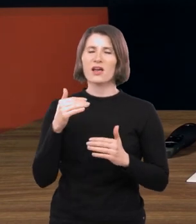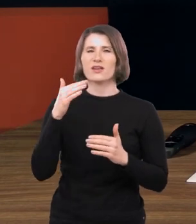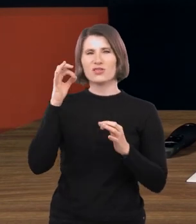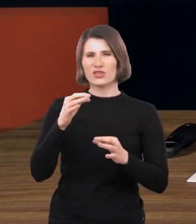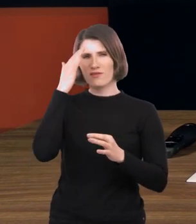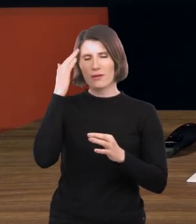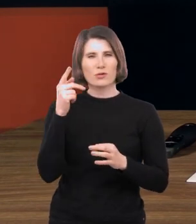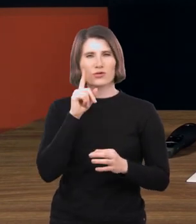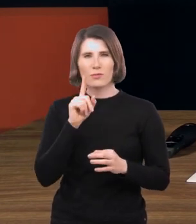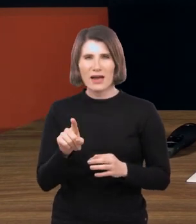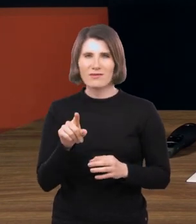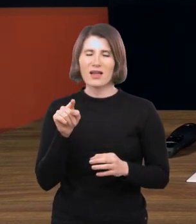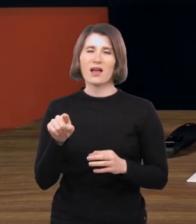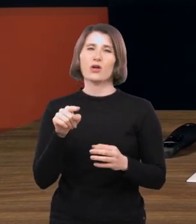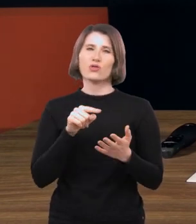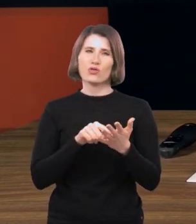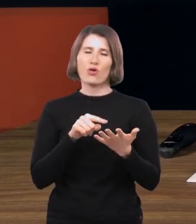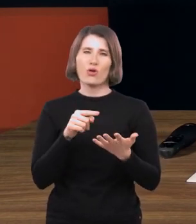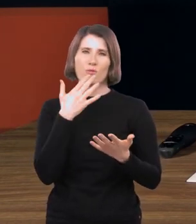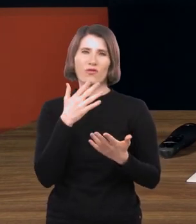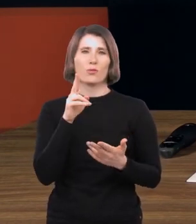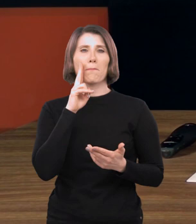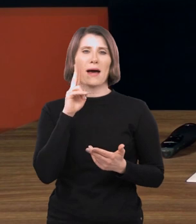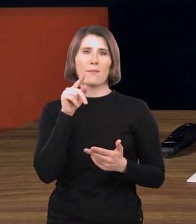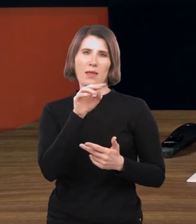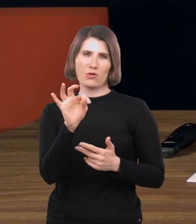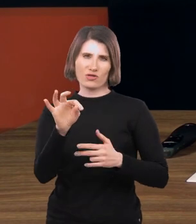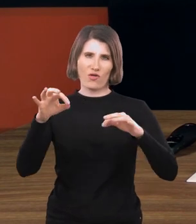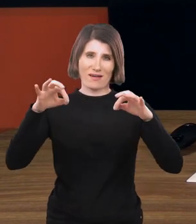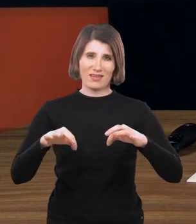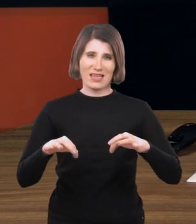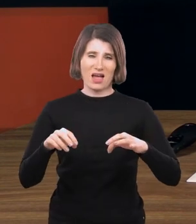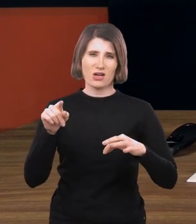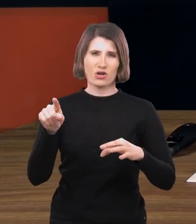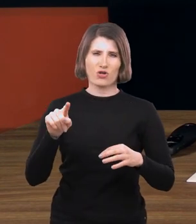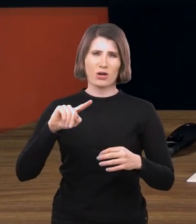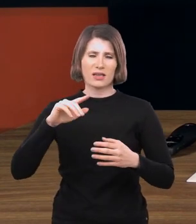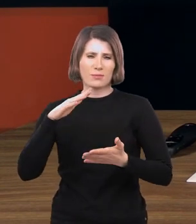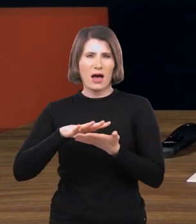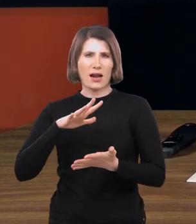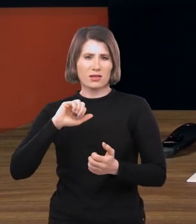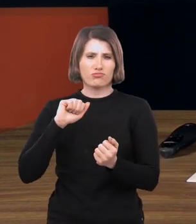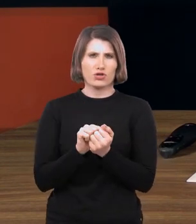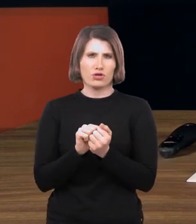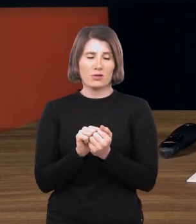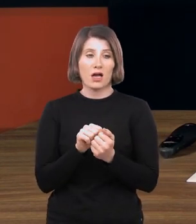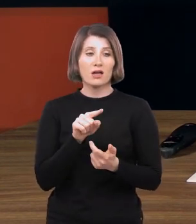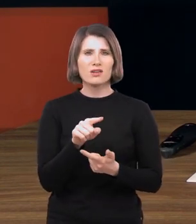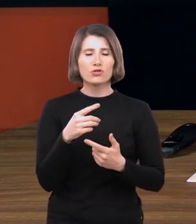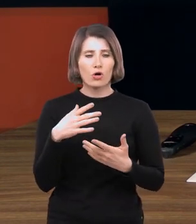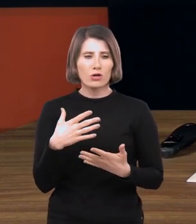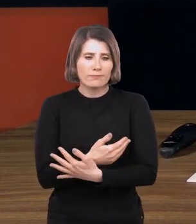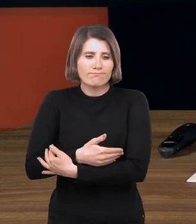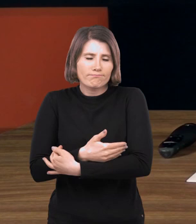była teoria zimnej matki, która winą za powstałe zaburzenia obarczała właśnie matkę i jej brak przywiązania i